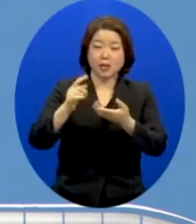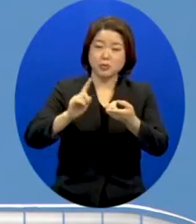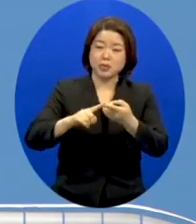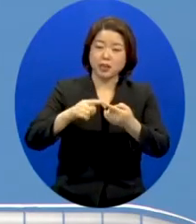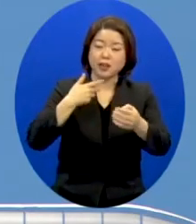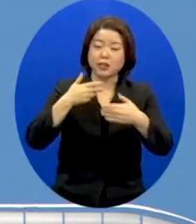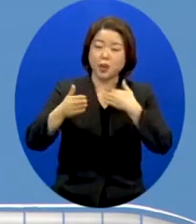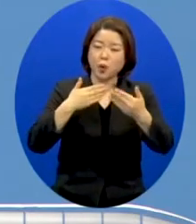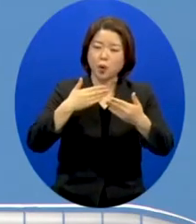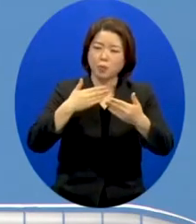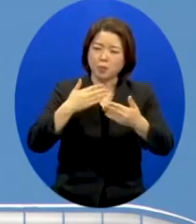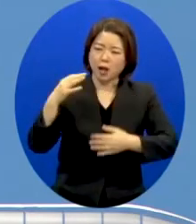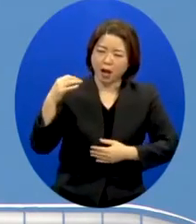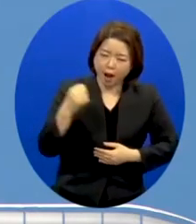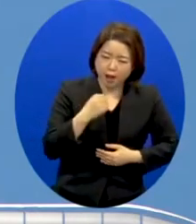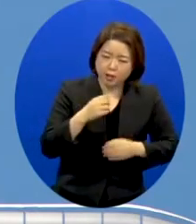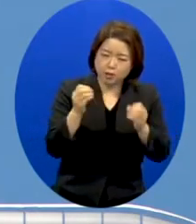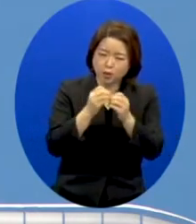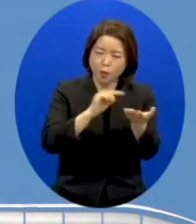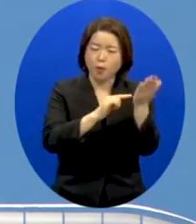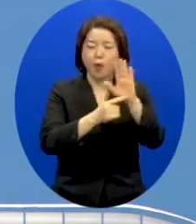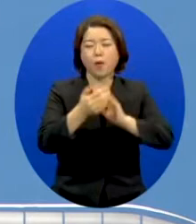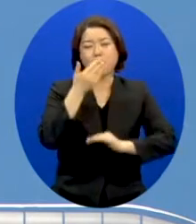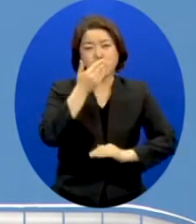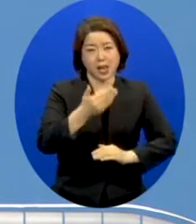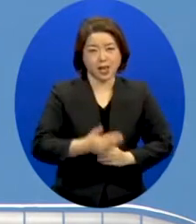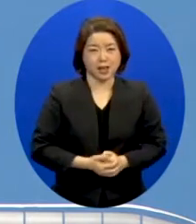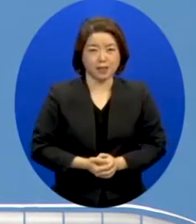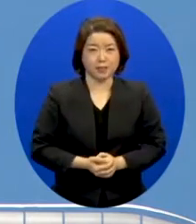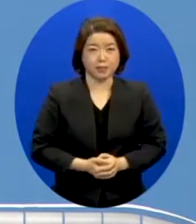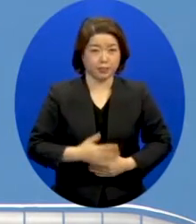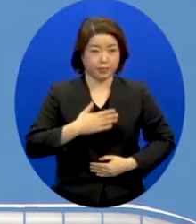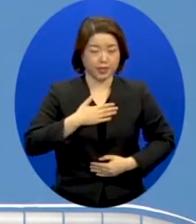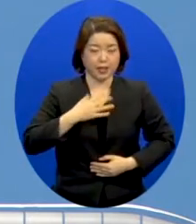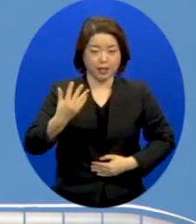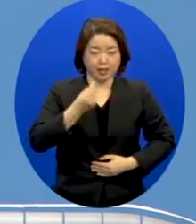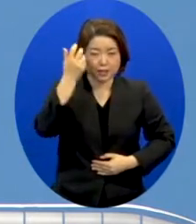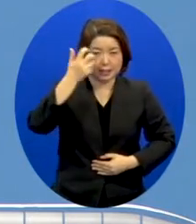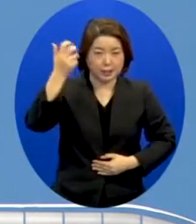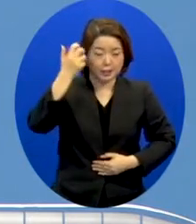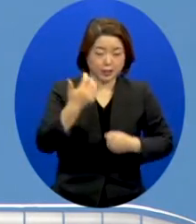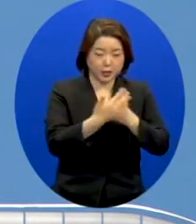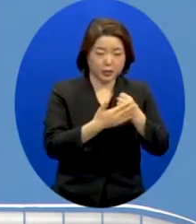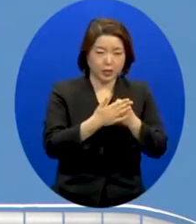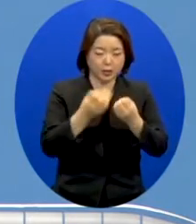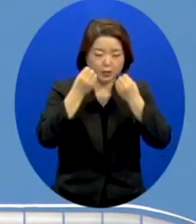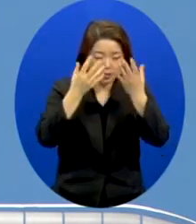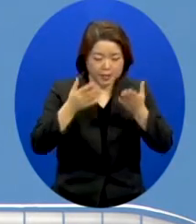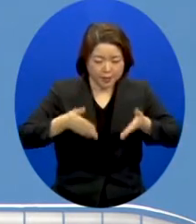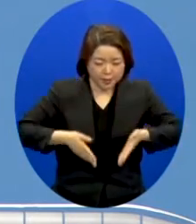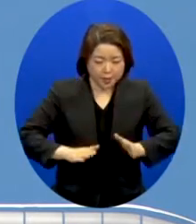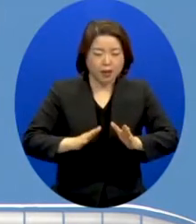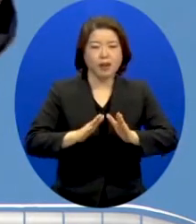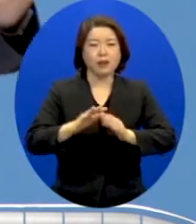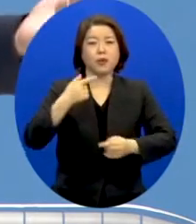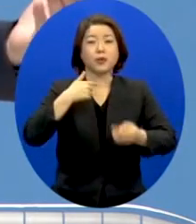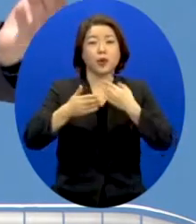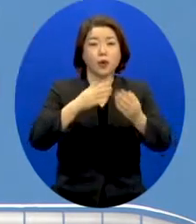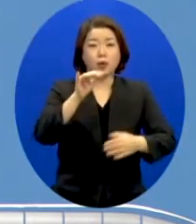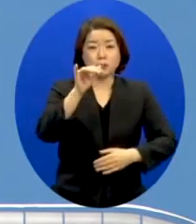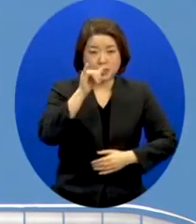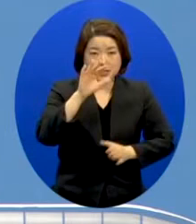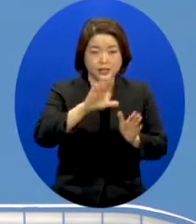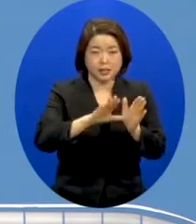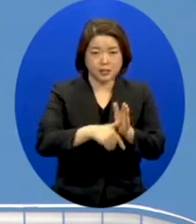될겁니다 제가 성령의 은혜로 거듭남을 체험 했을 때 제 모든 죄가 예수님의 십자가의